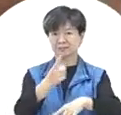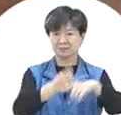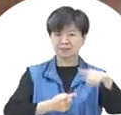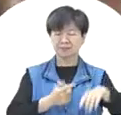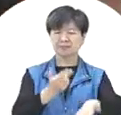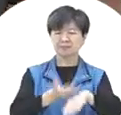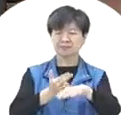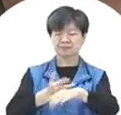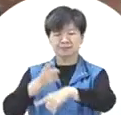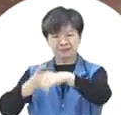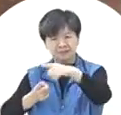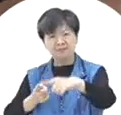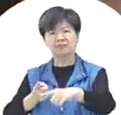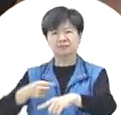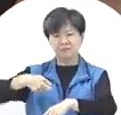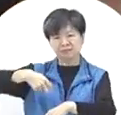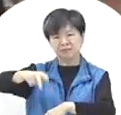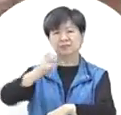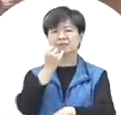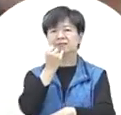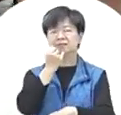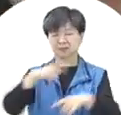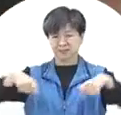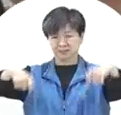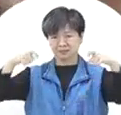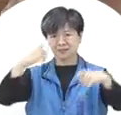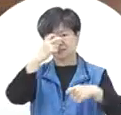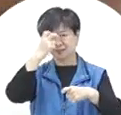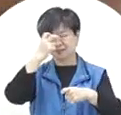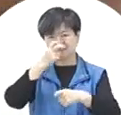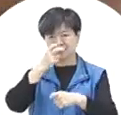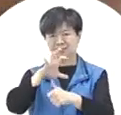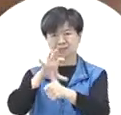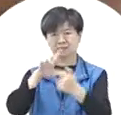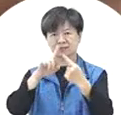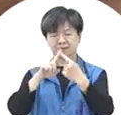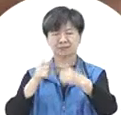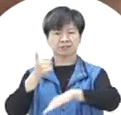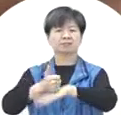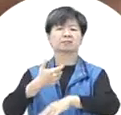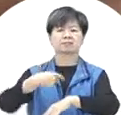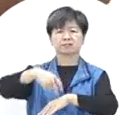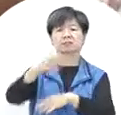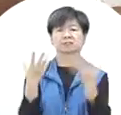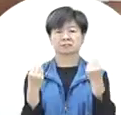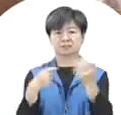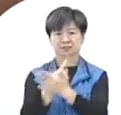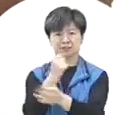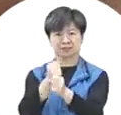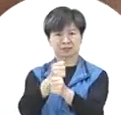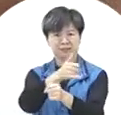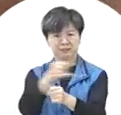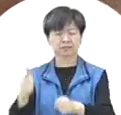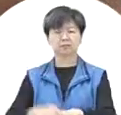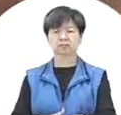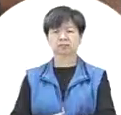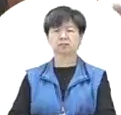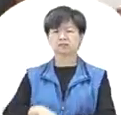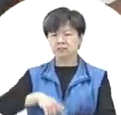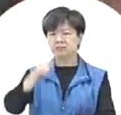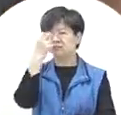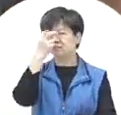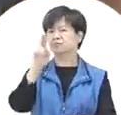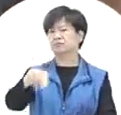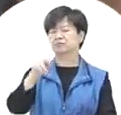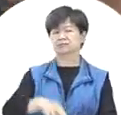半通行。 是，但是我们在吊篮一定会管制，绝对没有人在上面，除了施工人员。这个议员可以去查。 我跟你讲哦， 可以